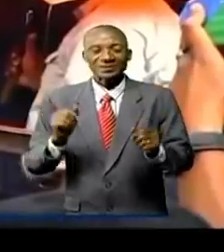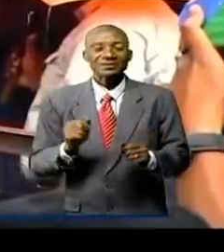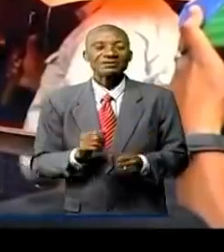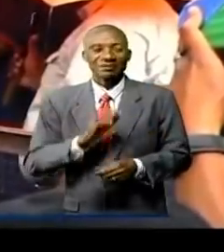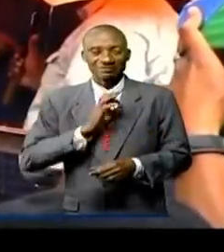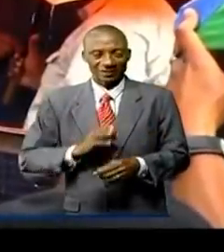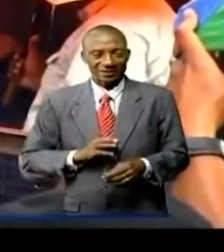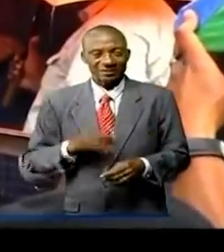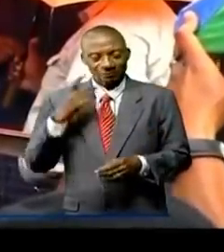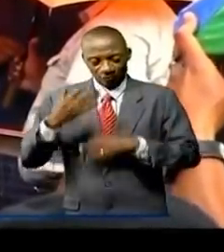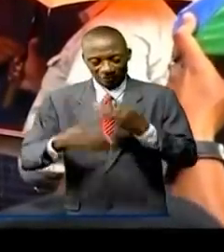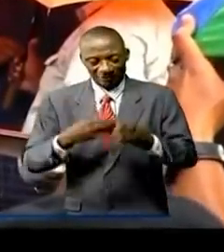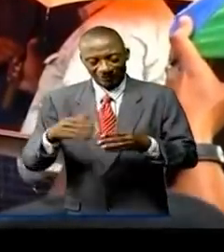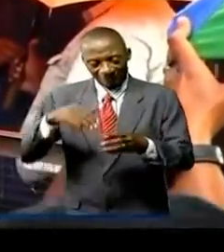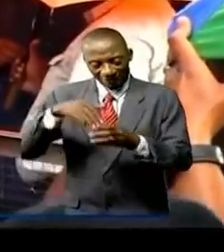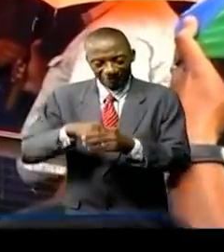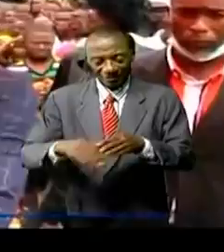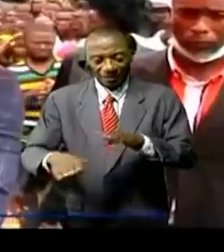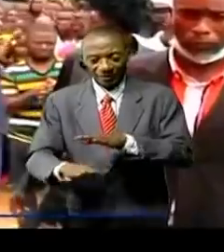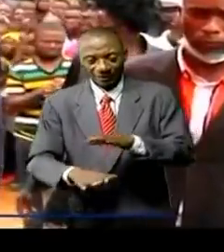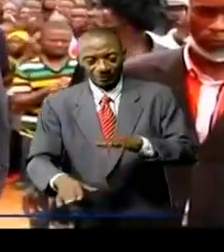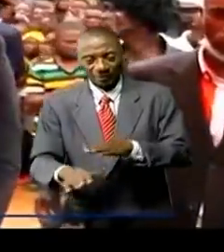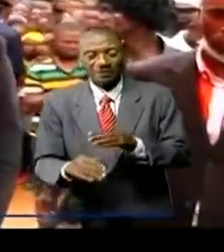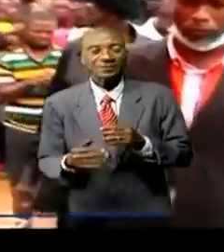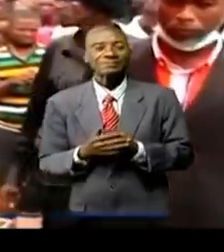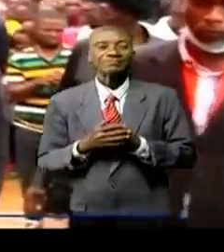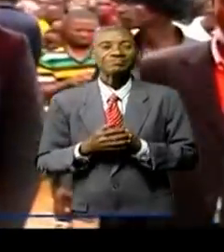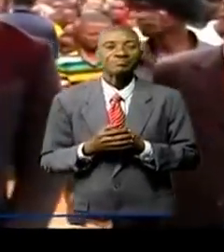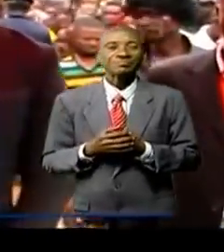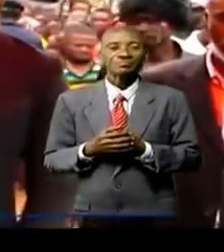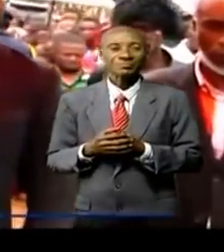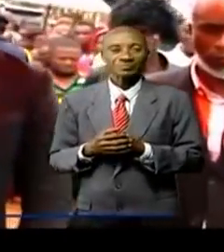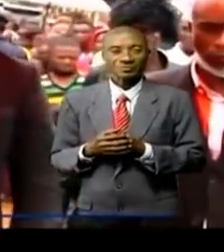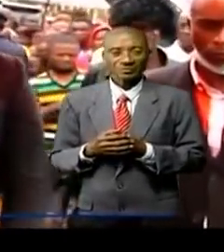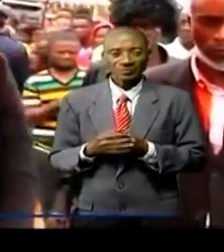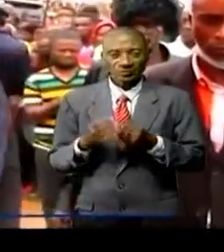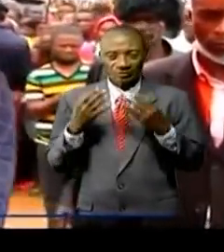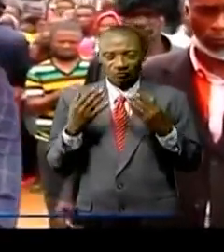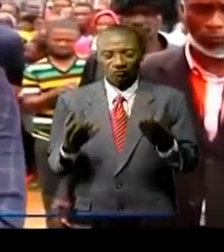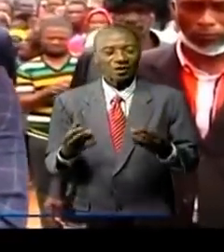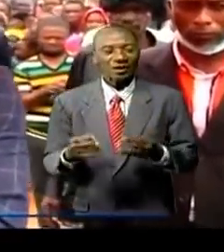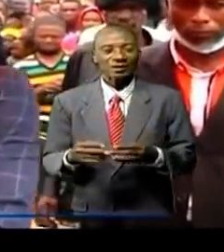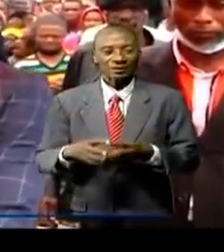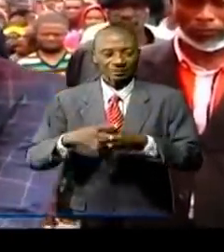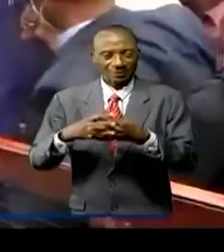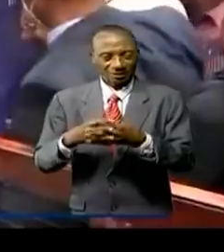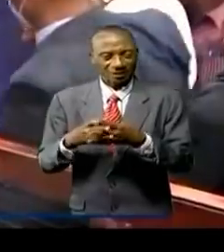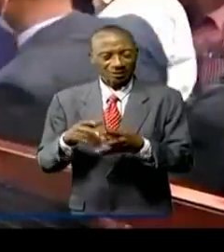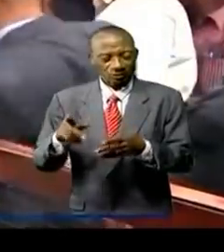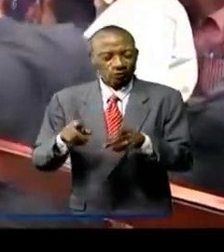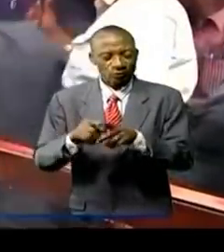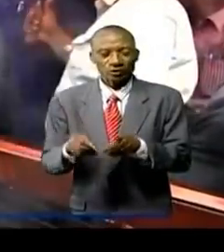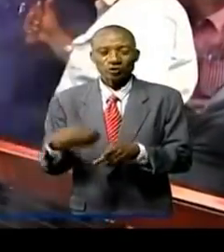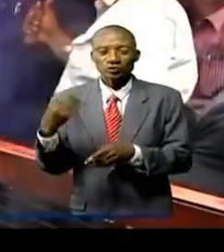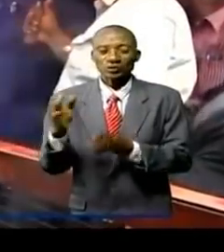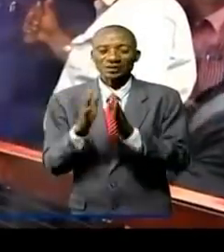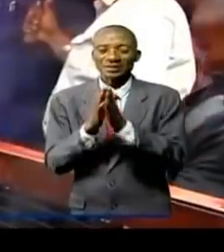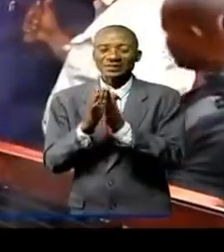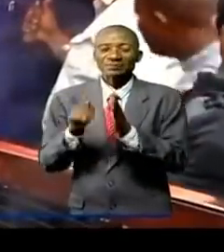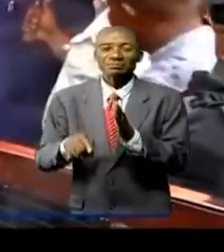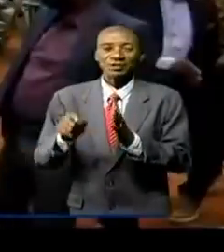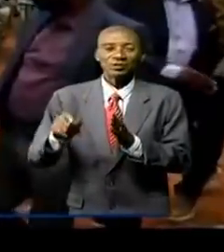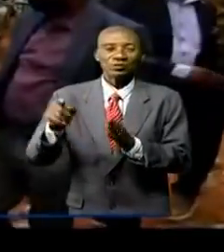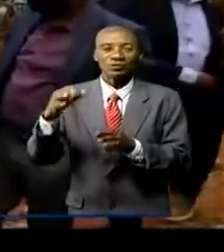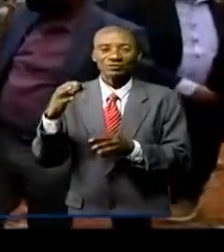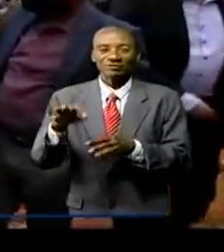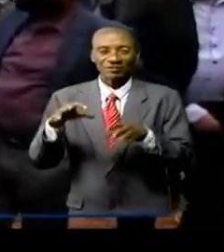de faciliter les raccordements, Justin Luimba Makoso met à la disposition de la SNEL une somme de 10 millions de francs congolais pour les frais